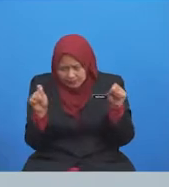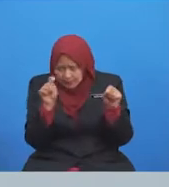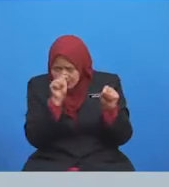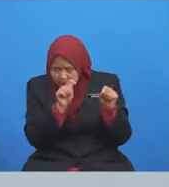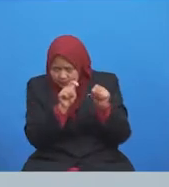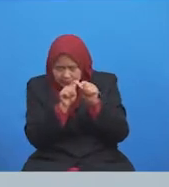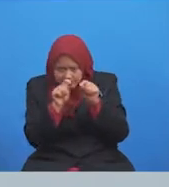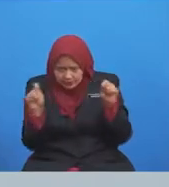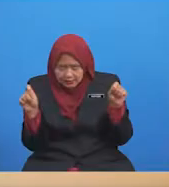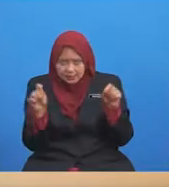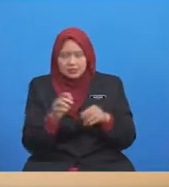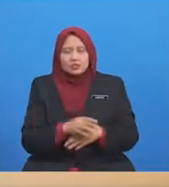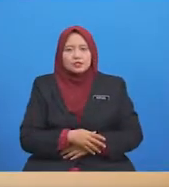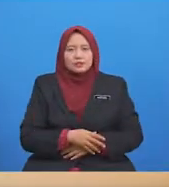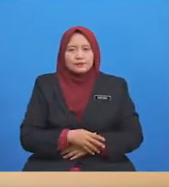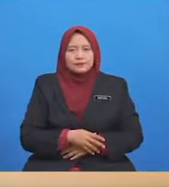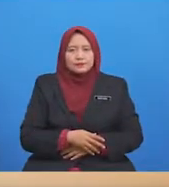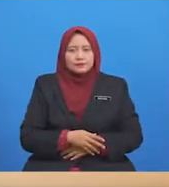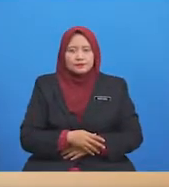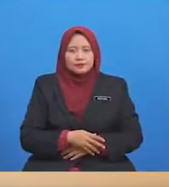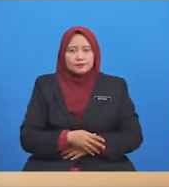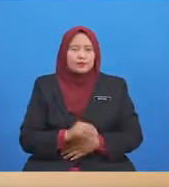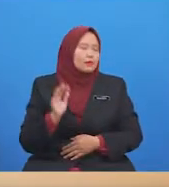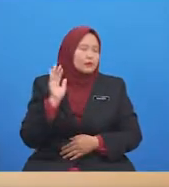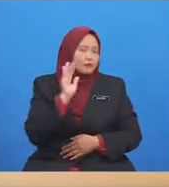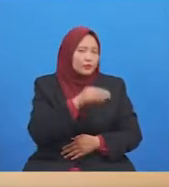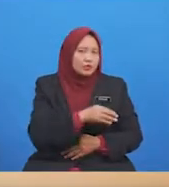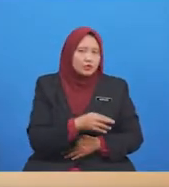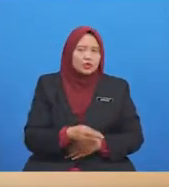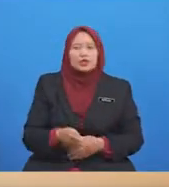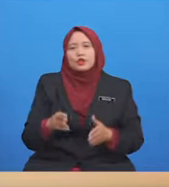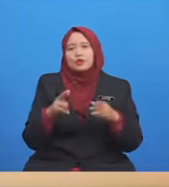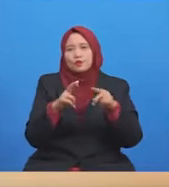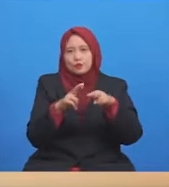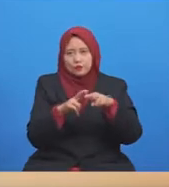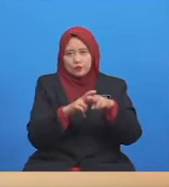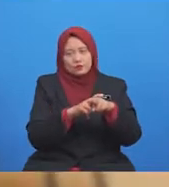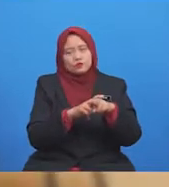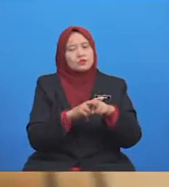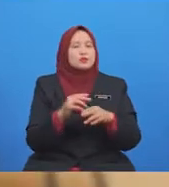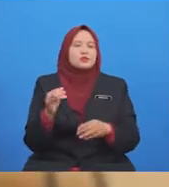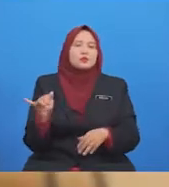bulatan? Mari cikgu rumuskan semula.